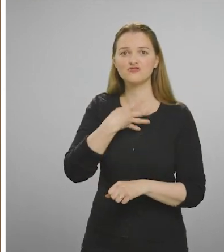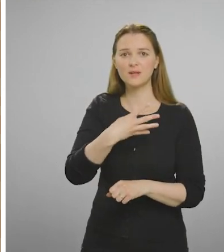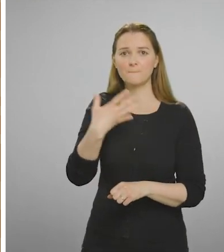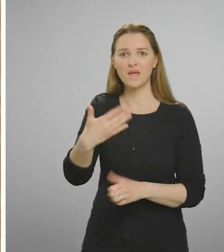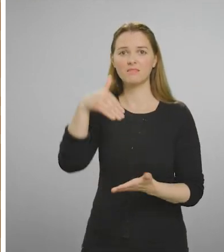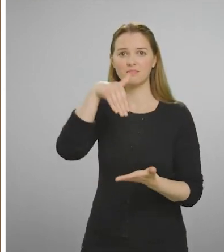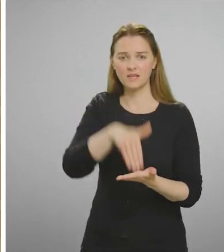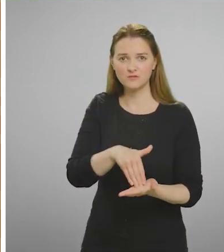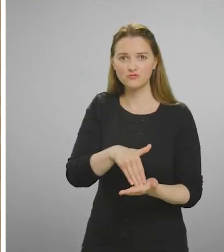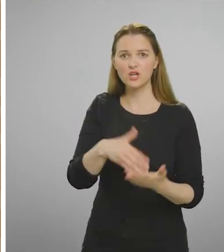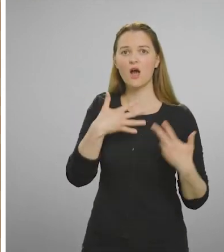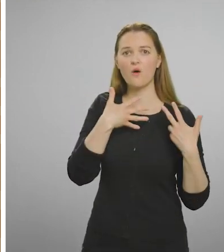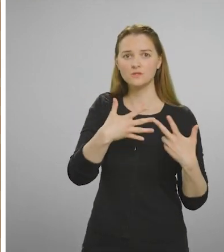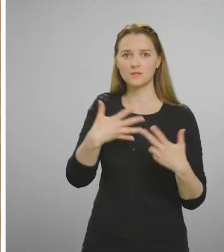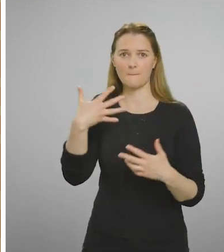posudili